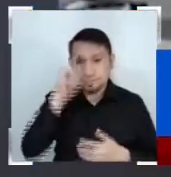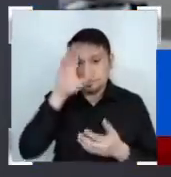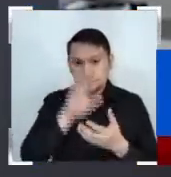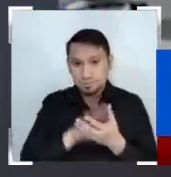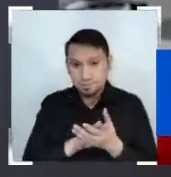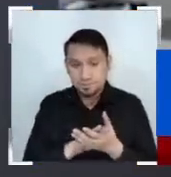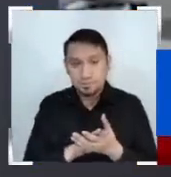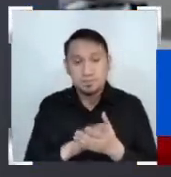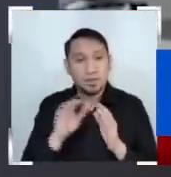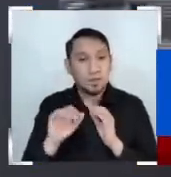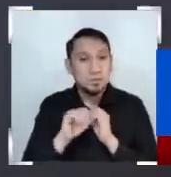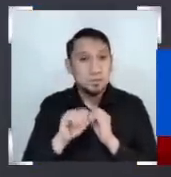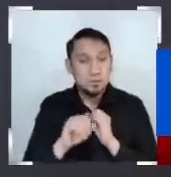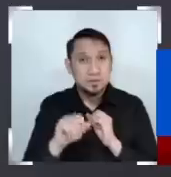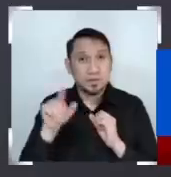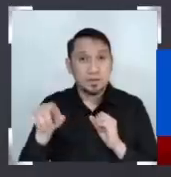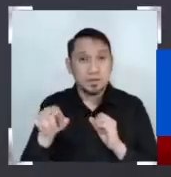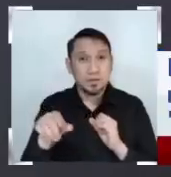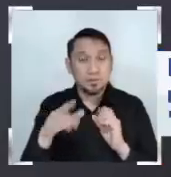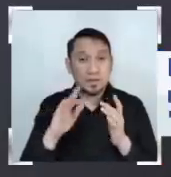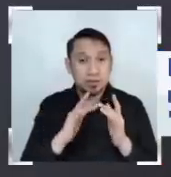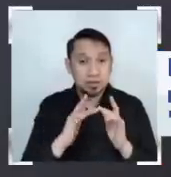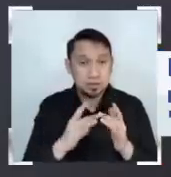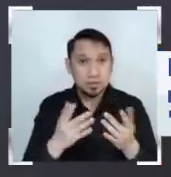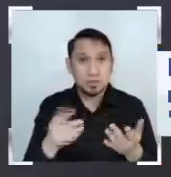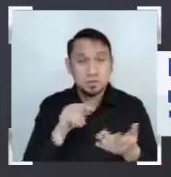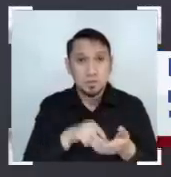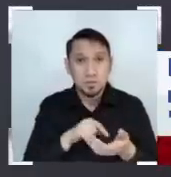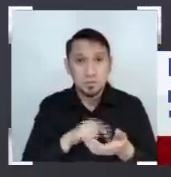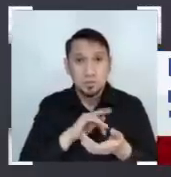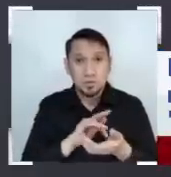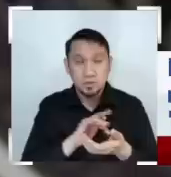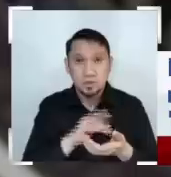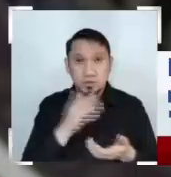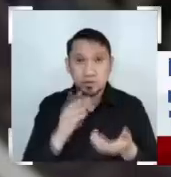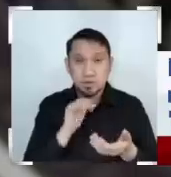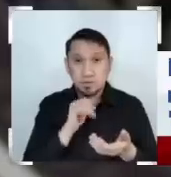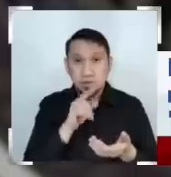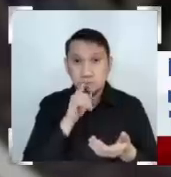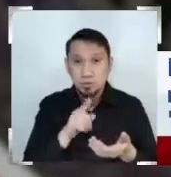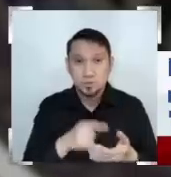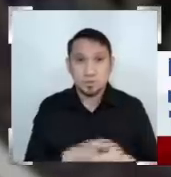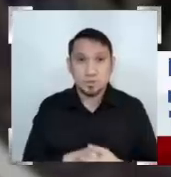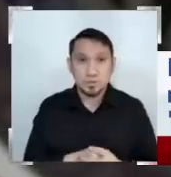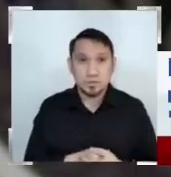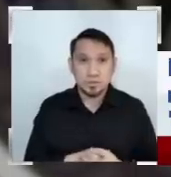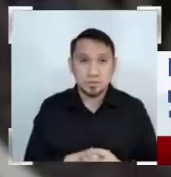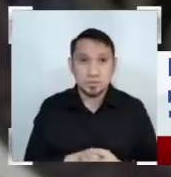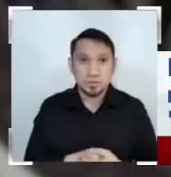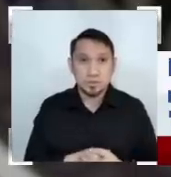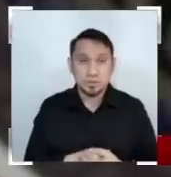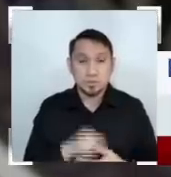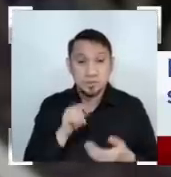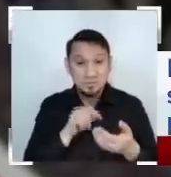mga posted sa mga social media. If it's too good to be true, it's probably not true. Kung hindi raw kasi sa investments ka